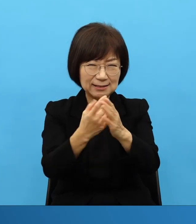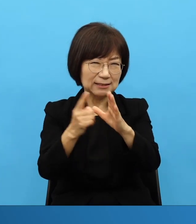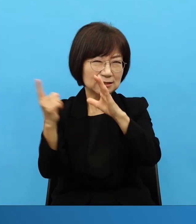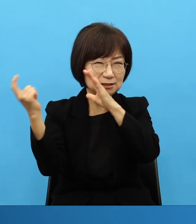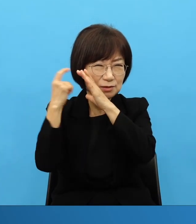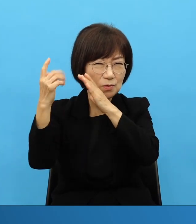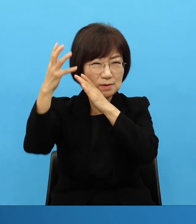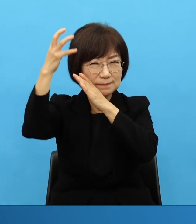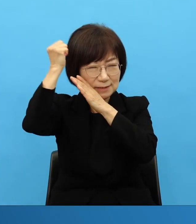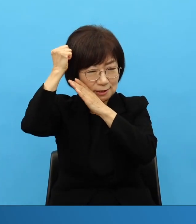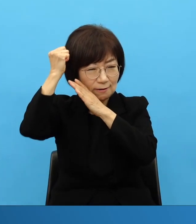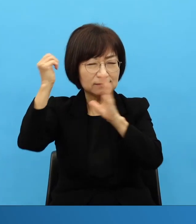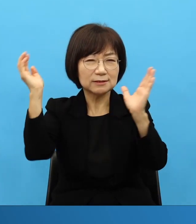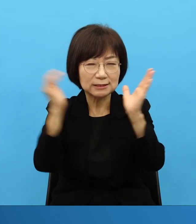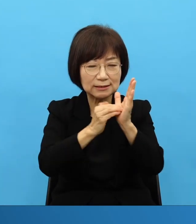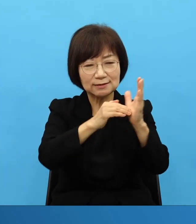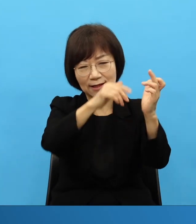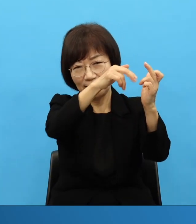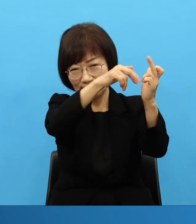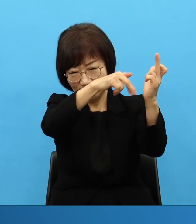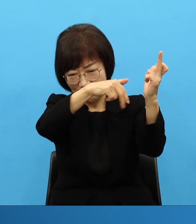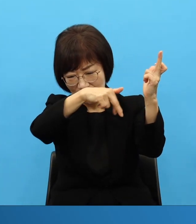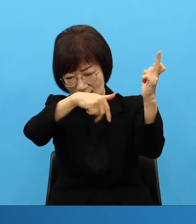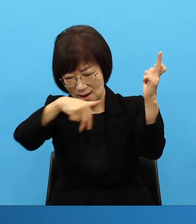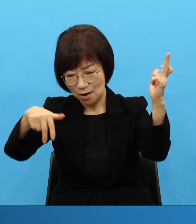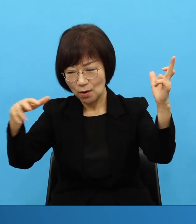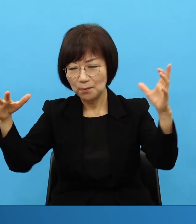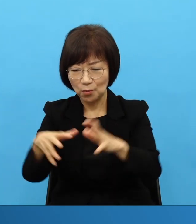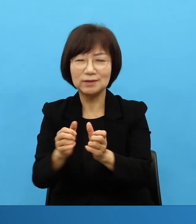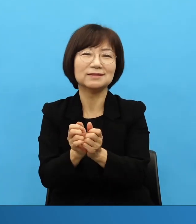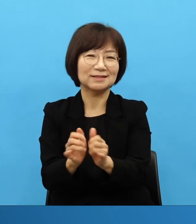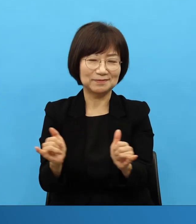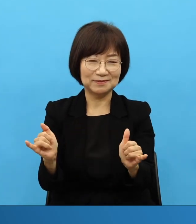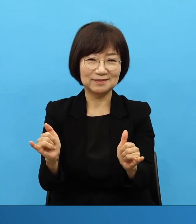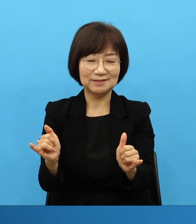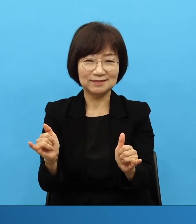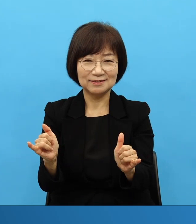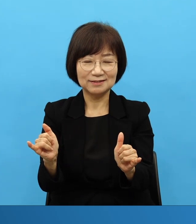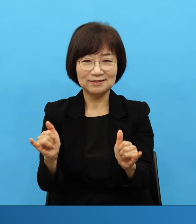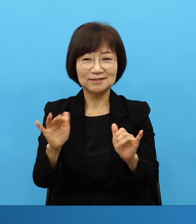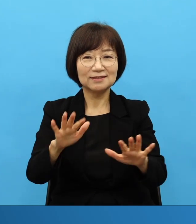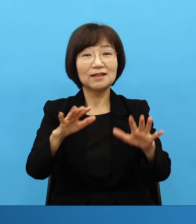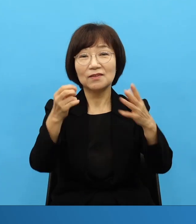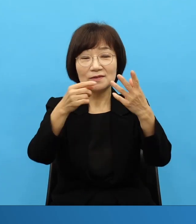came down. 또 중요한 마지막 세 번째 남아 있습니다. And then we see something very important. Number 뭡니까? 3, what is that?